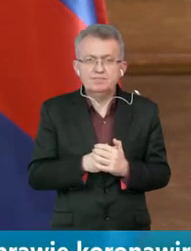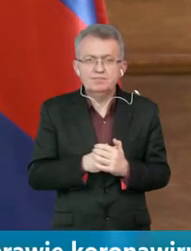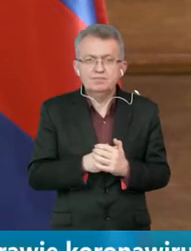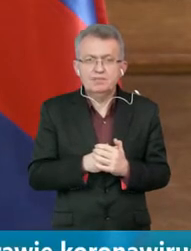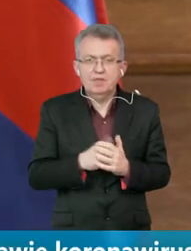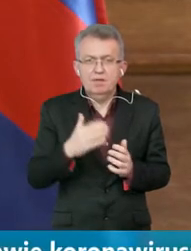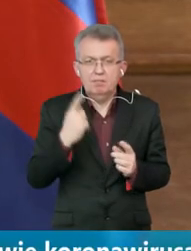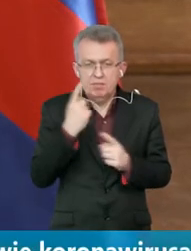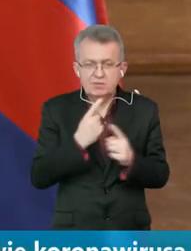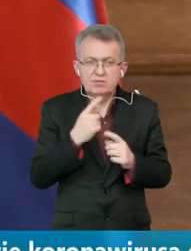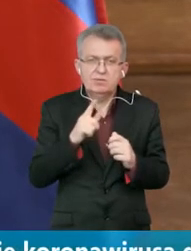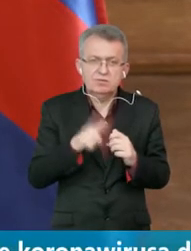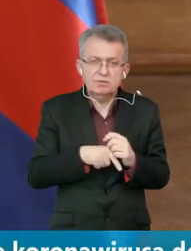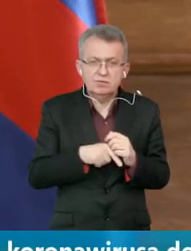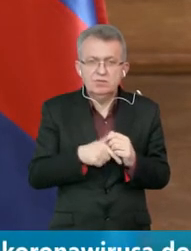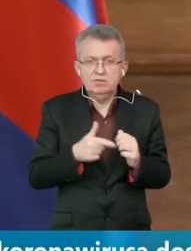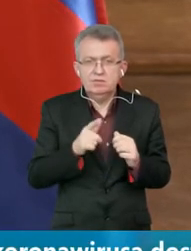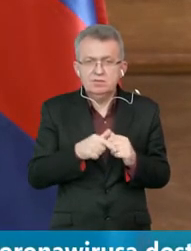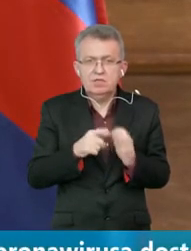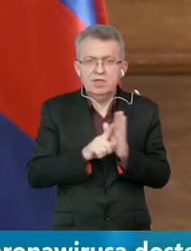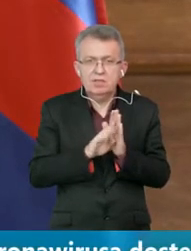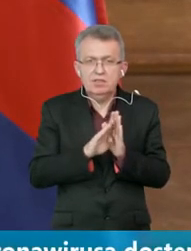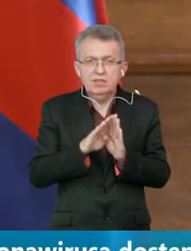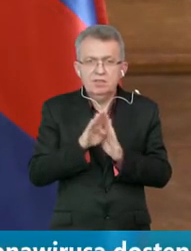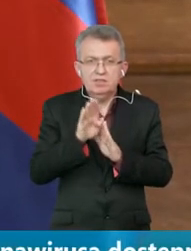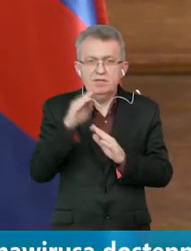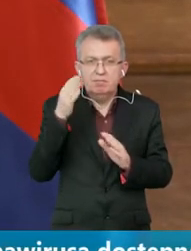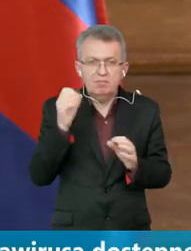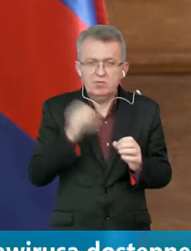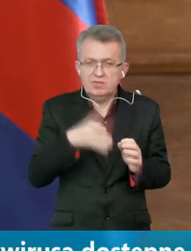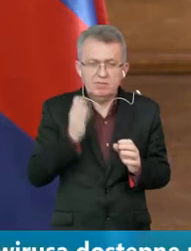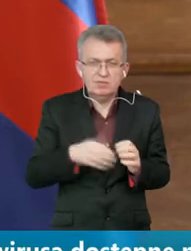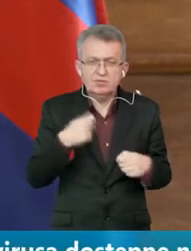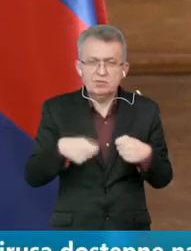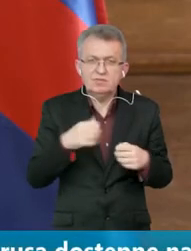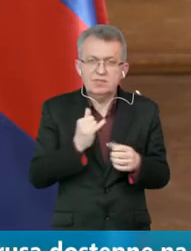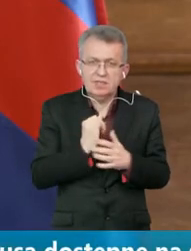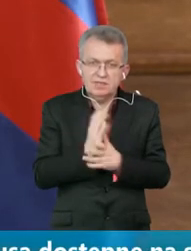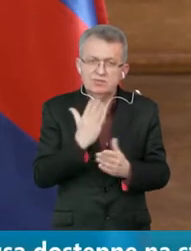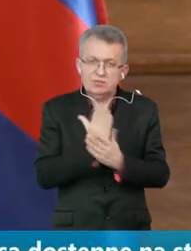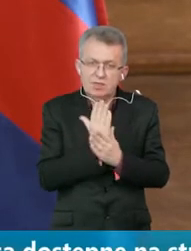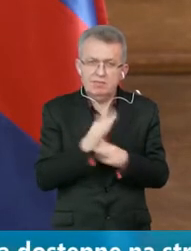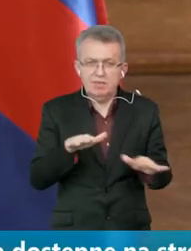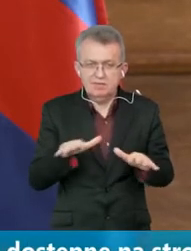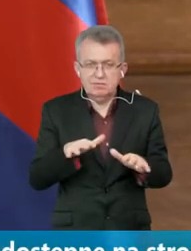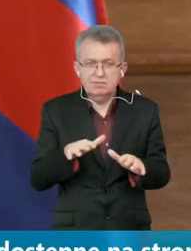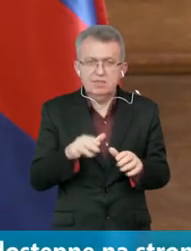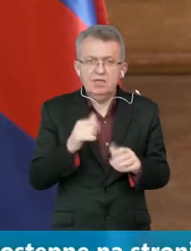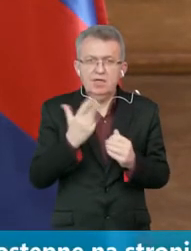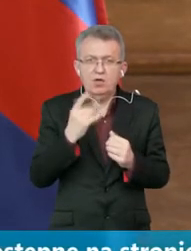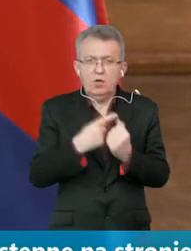No mam nadzieję, że ta liczba jakoś gwałtownie nie będzie rosła. Szczecin jest w takich stanach średnich, jeżeli chodzi o